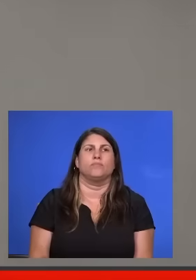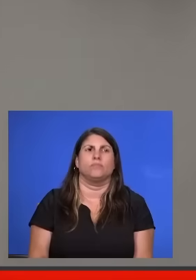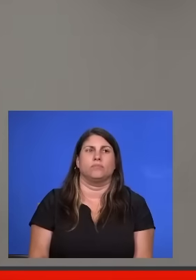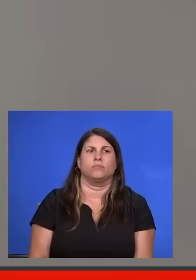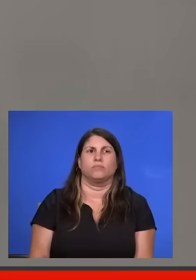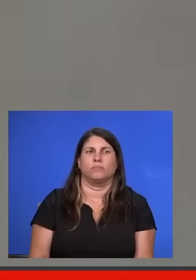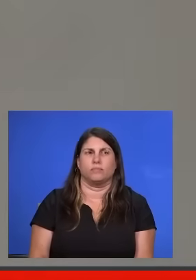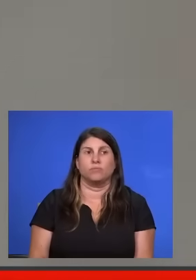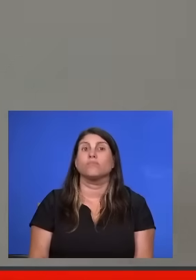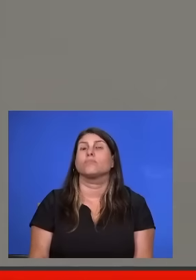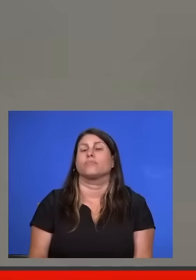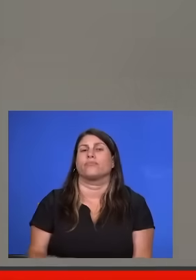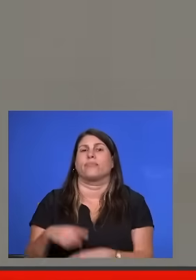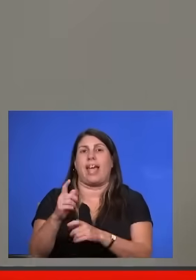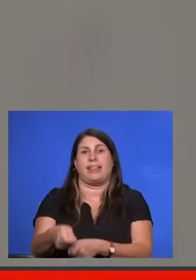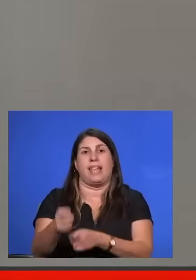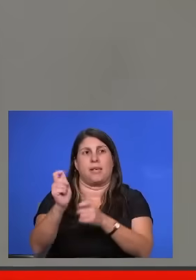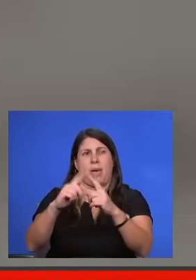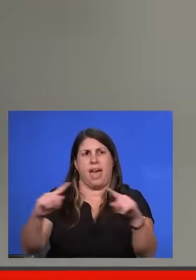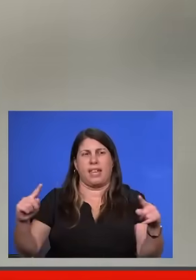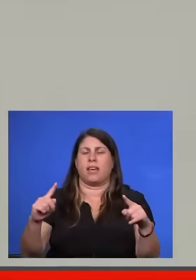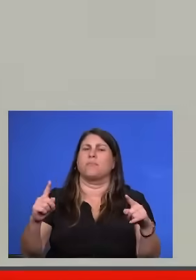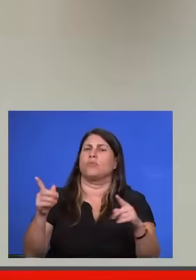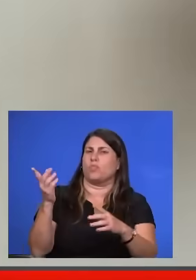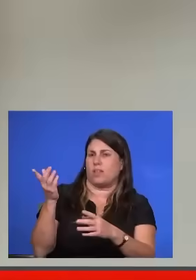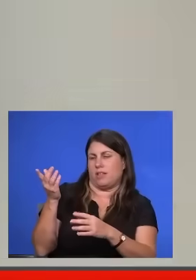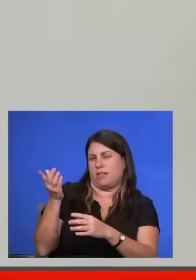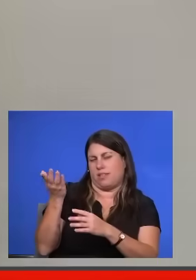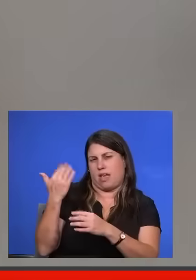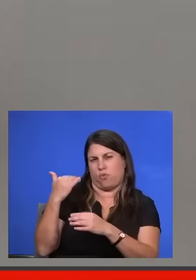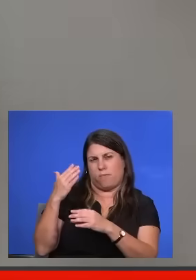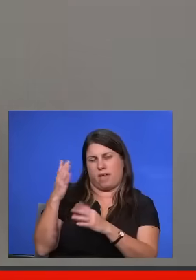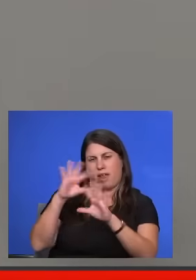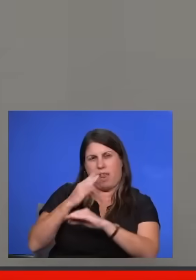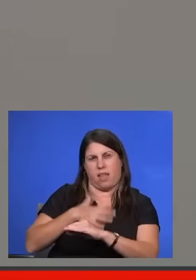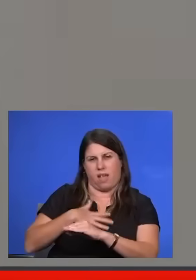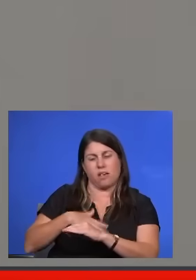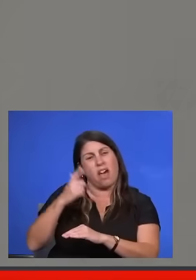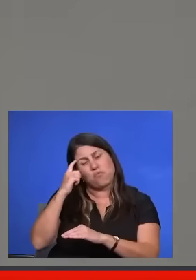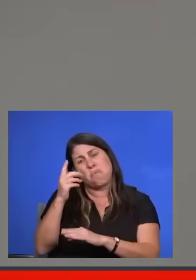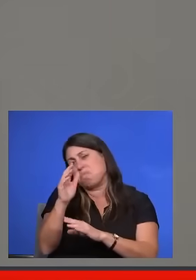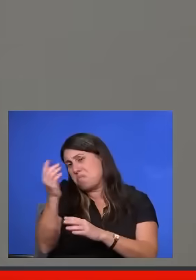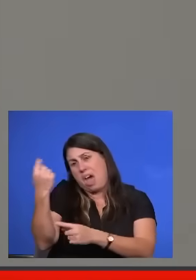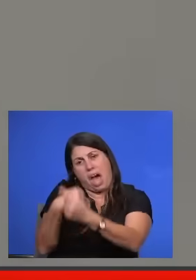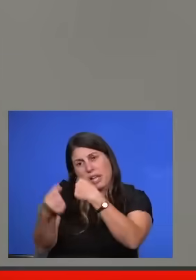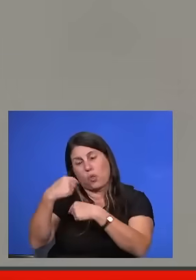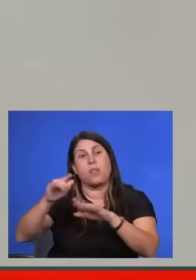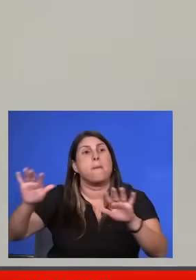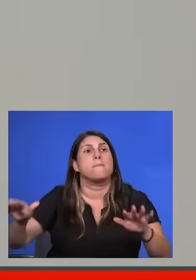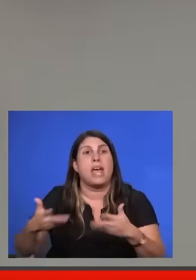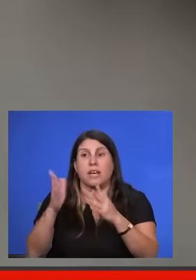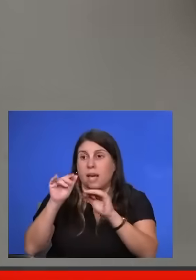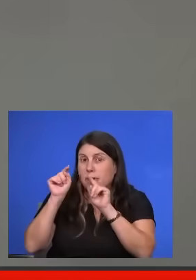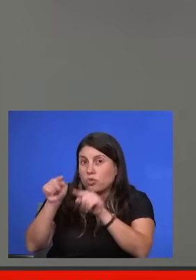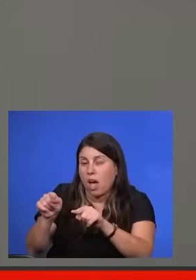הדייגים ואחרים שהעבירו את ליל החג בים חשבו שמדובר בעוד מתח רקטות, אבל מהר מאוד גם שם התברר